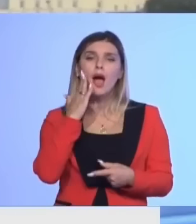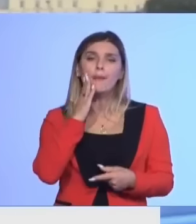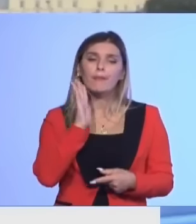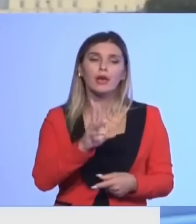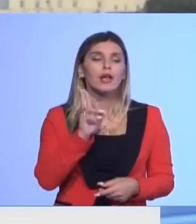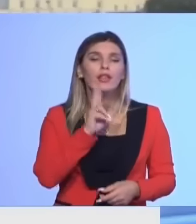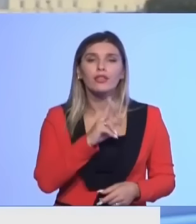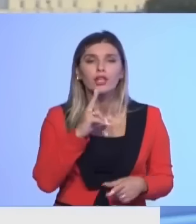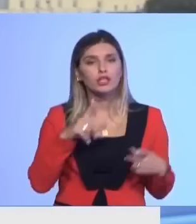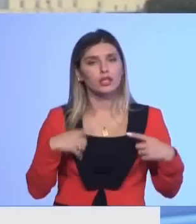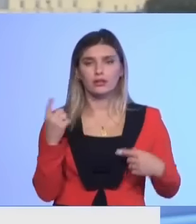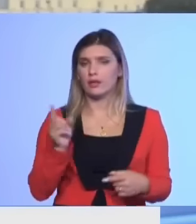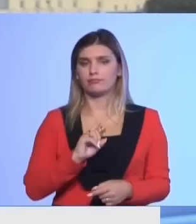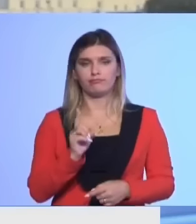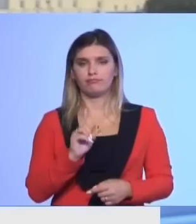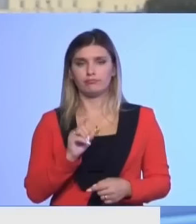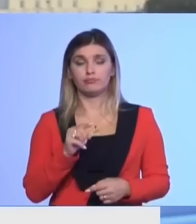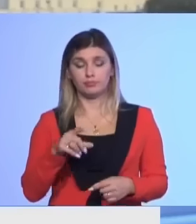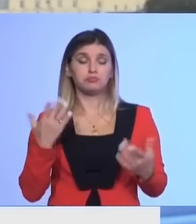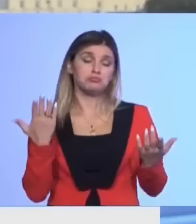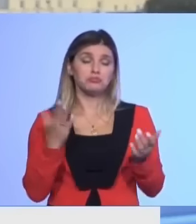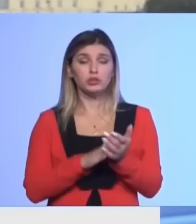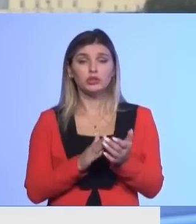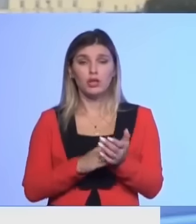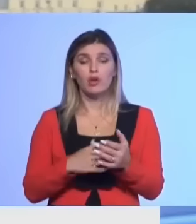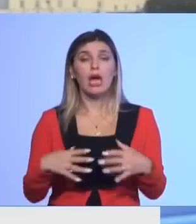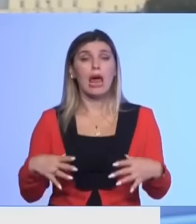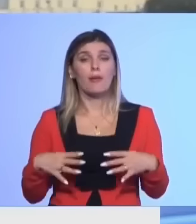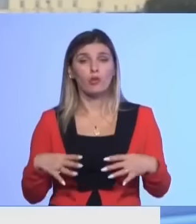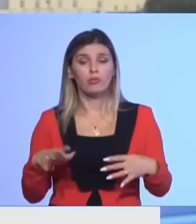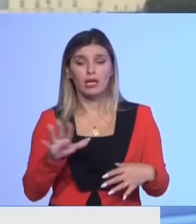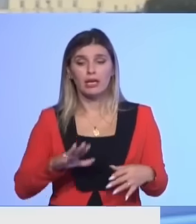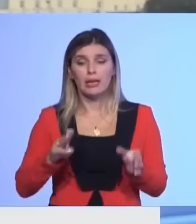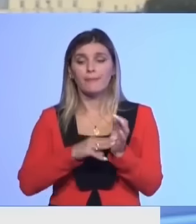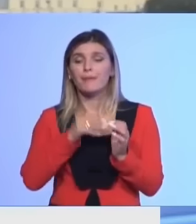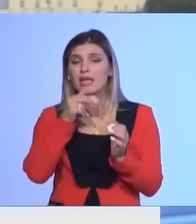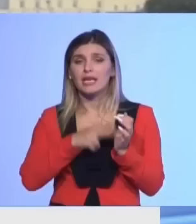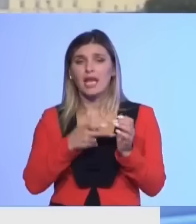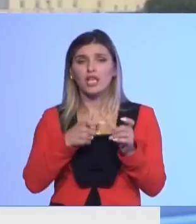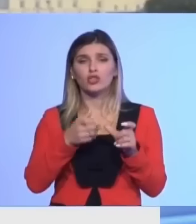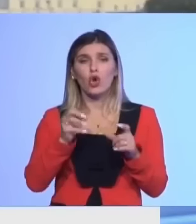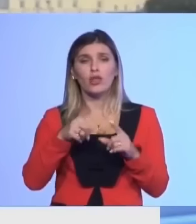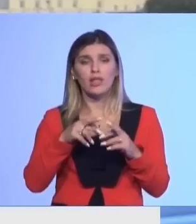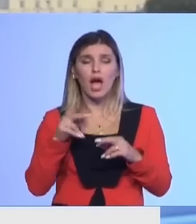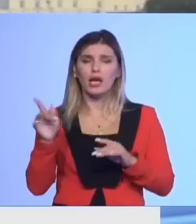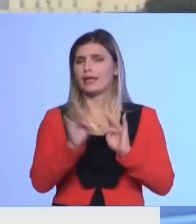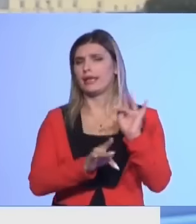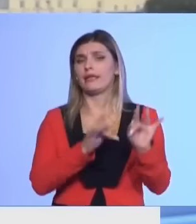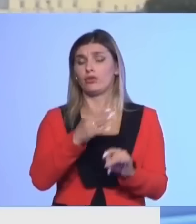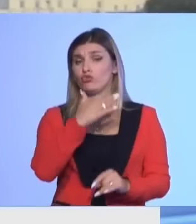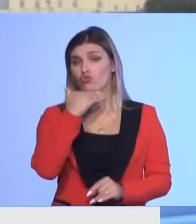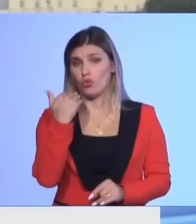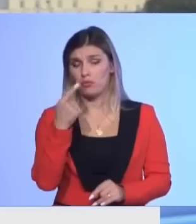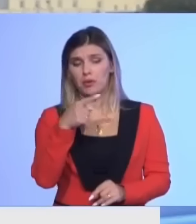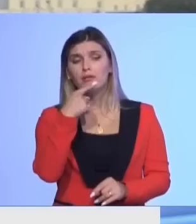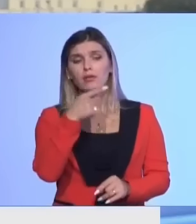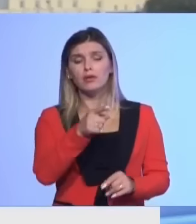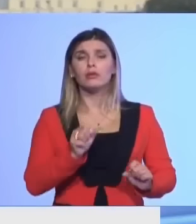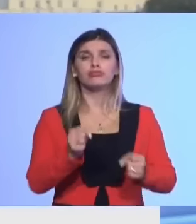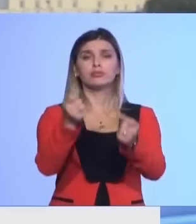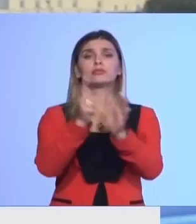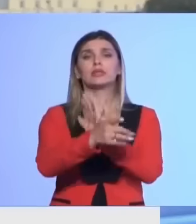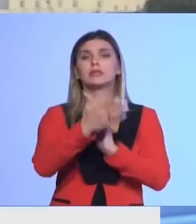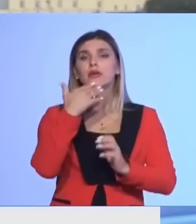thjeshtë. Republikanët në Minnesota, për shembull, mbeten kritik, sidomos për atë që ata shohin si reagimin e tij të ngadalt